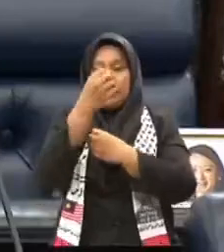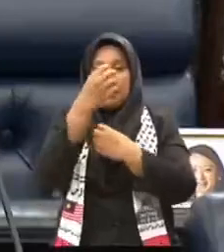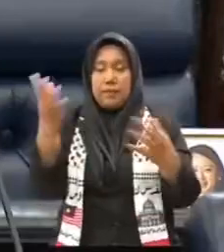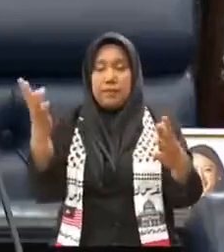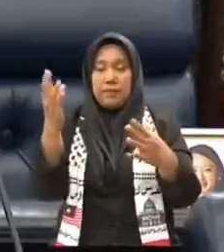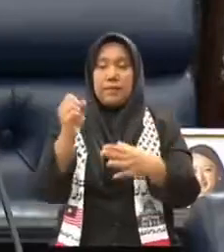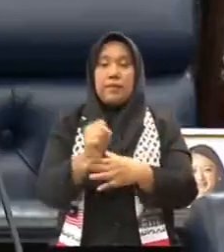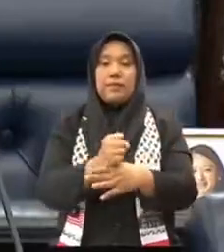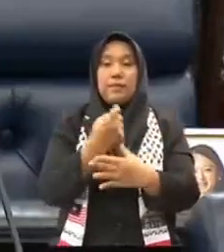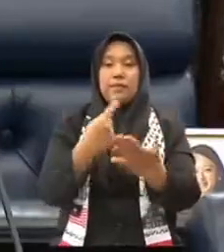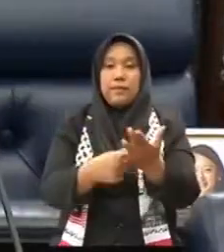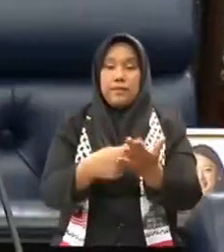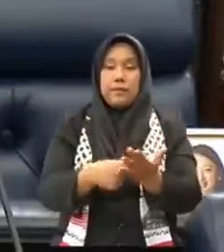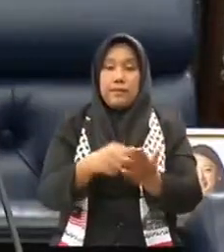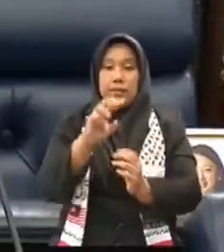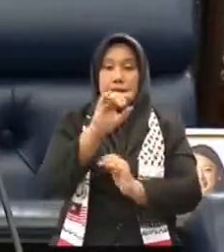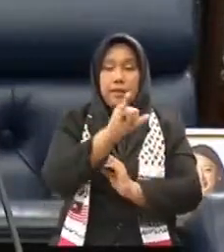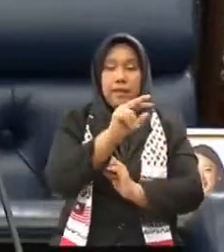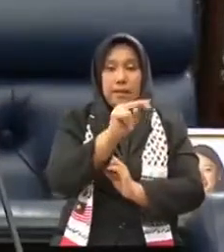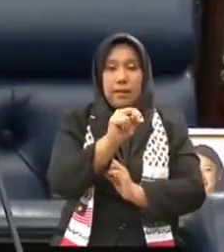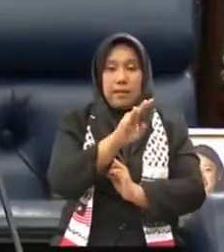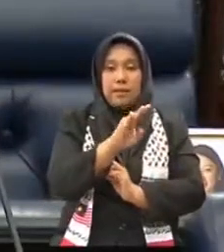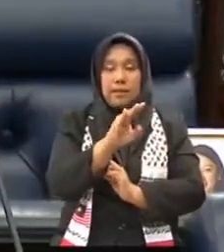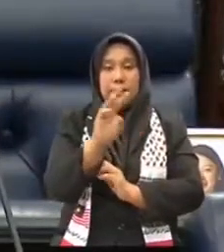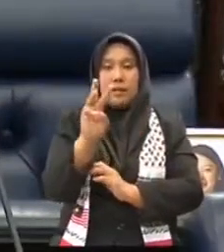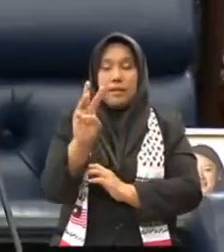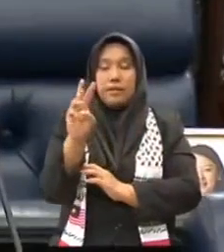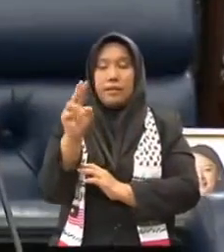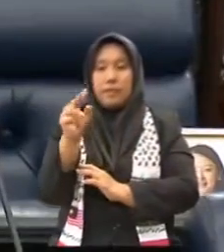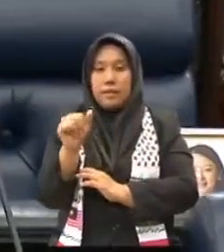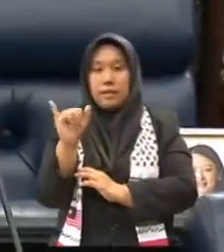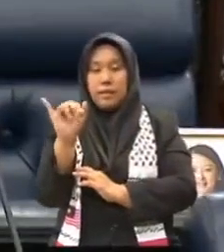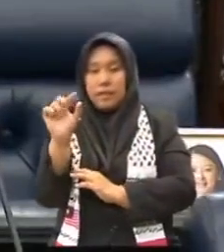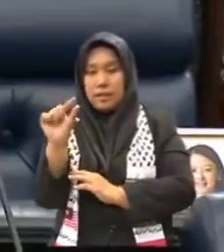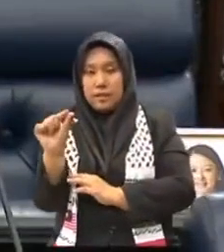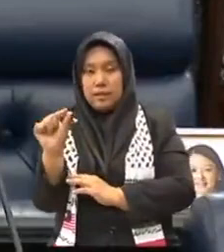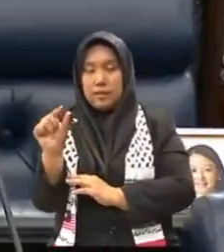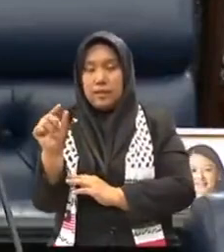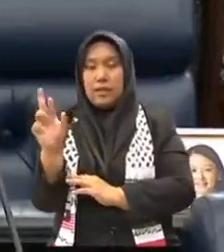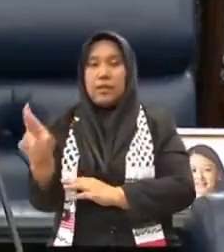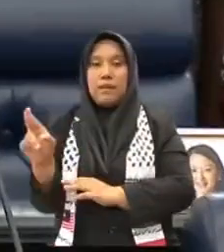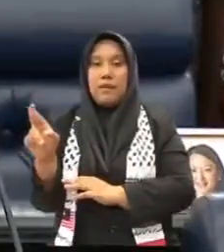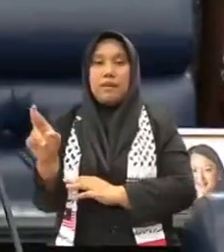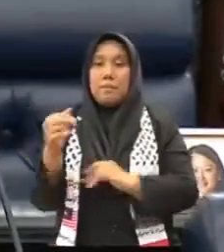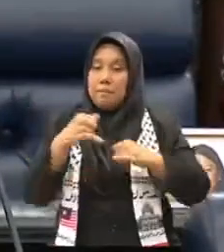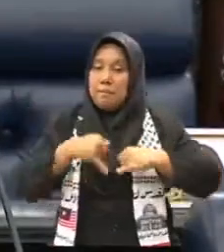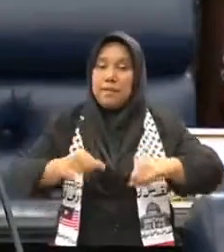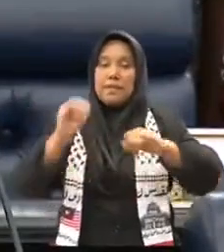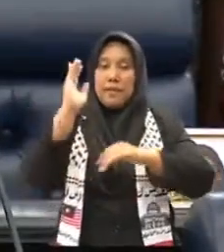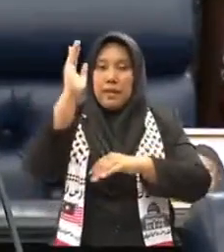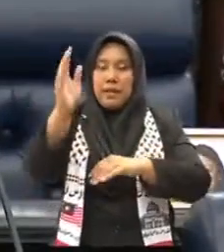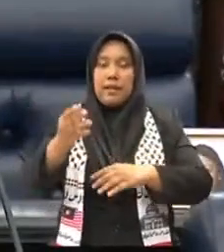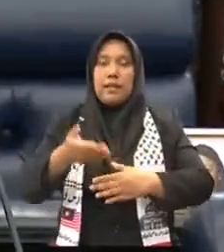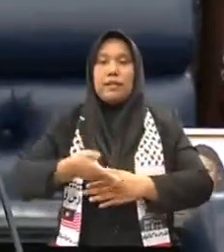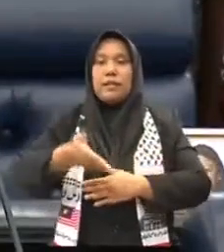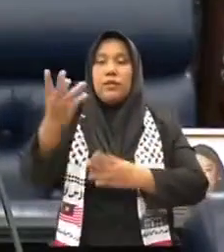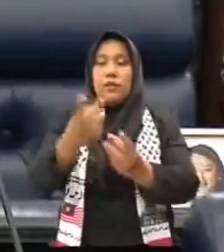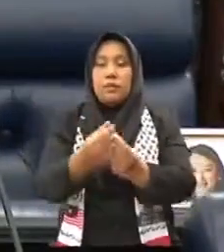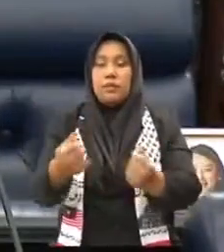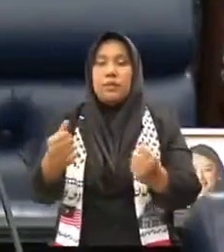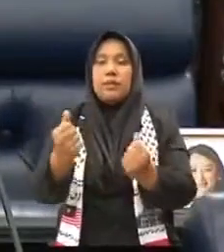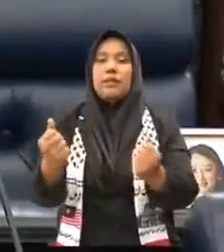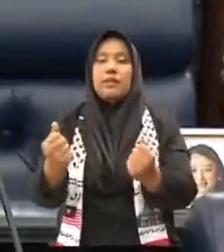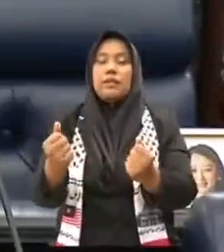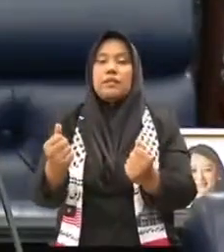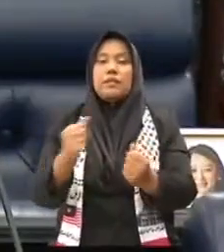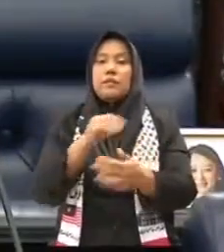rundingan inb dan WH wgihr ini masih dan akan terus berjalan sehingga semua rundingan